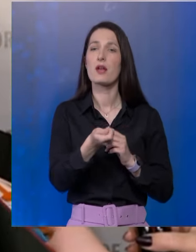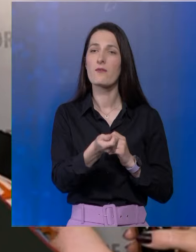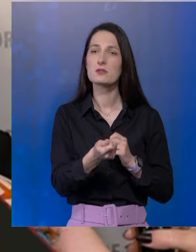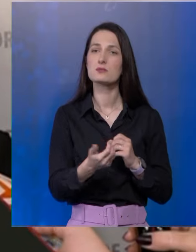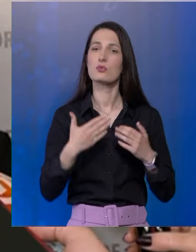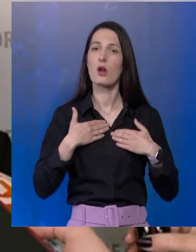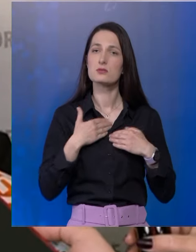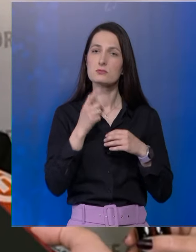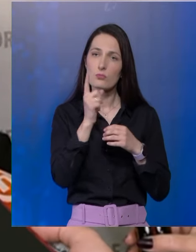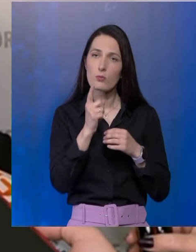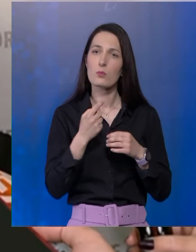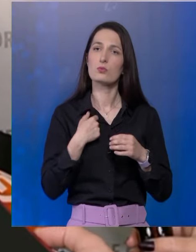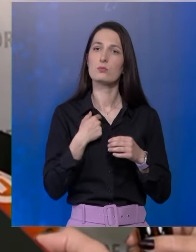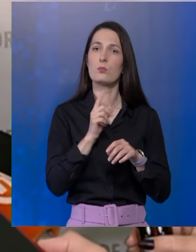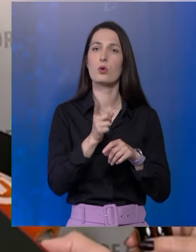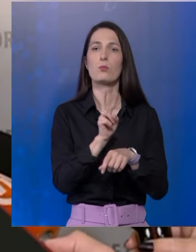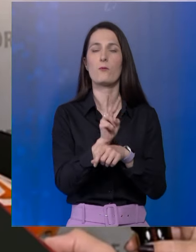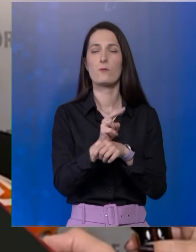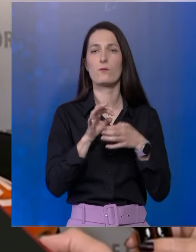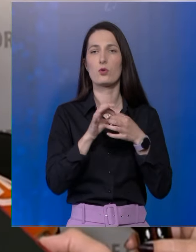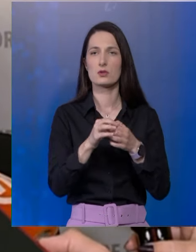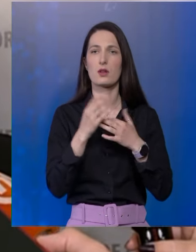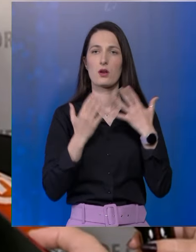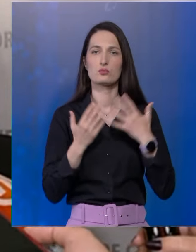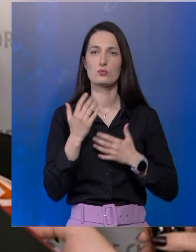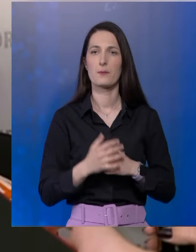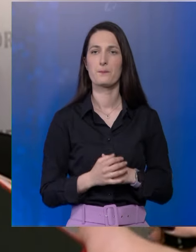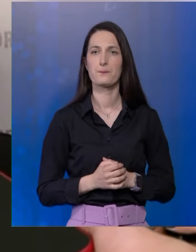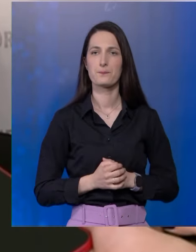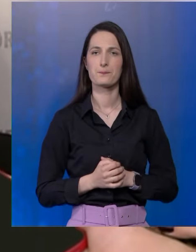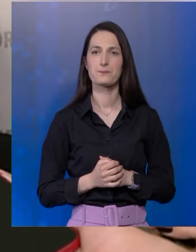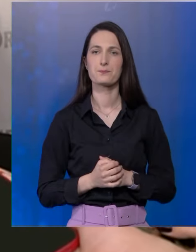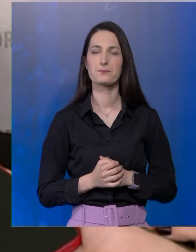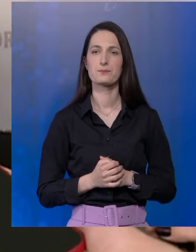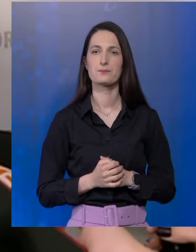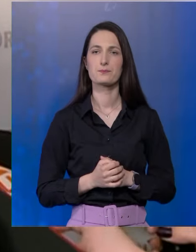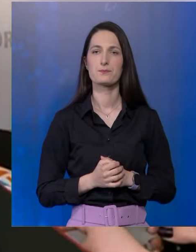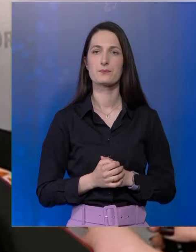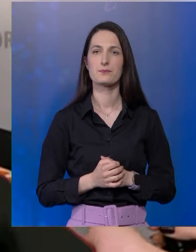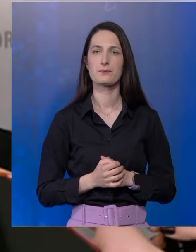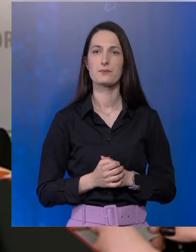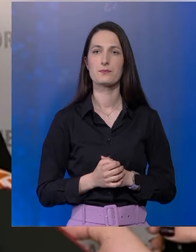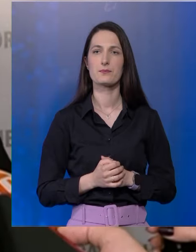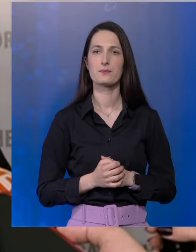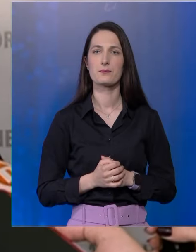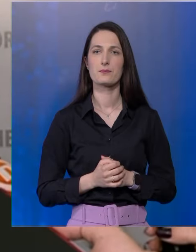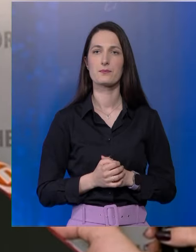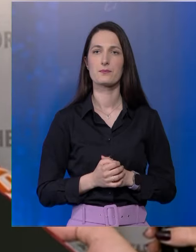mjeseci. Imali smo i konkretne poteze obustavljanja investicione aktivnosti,